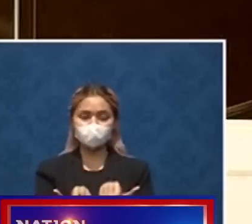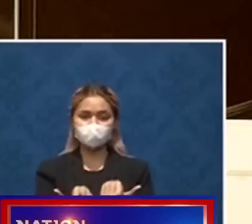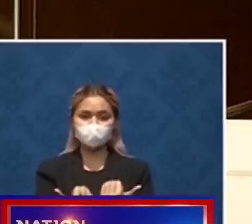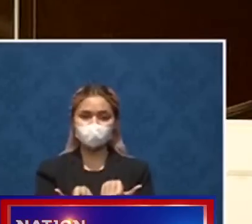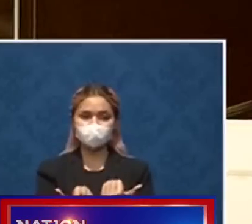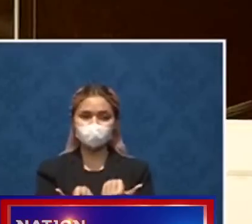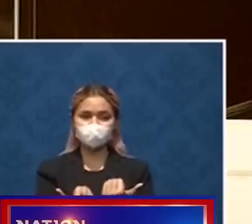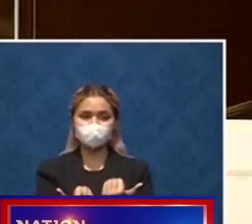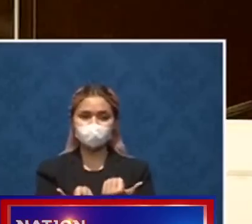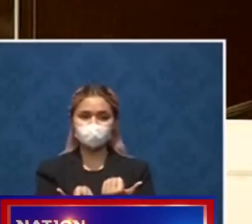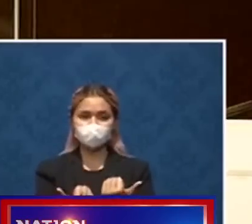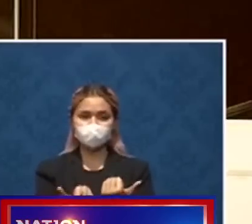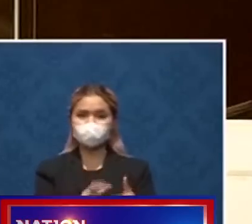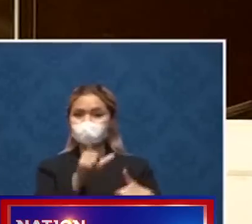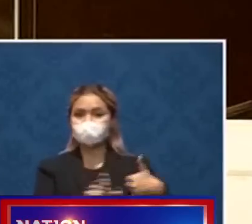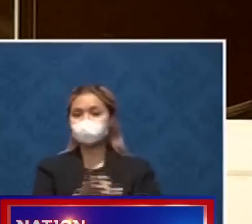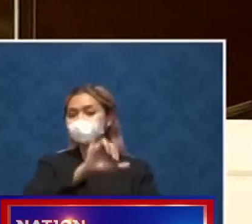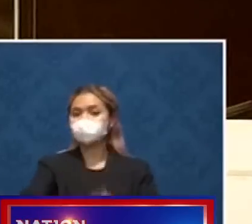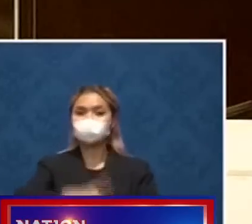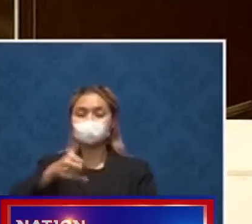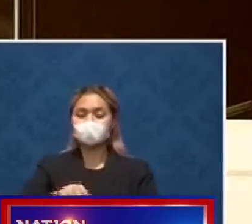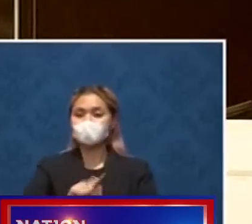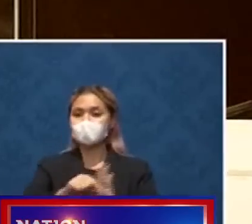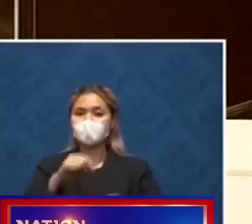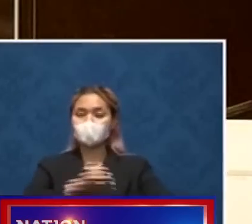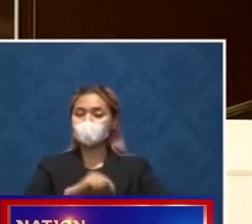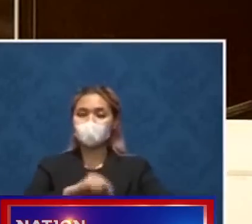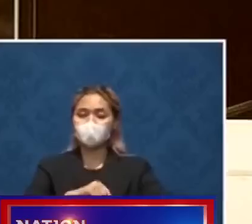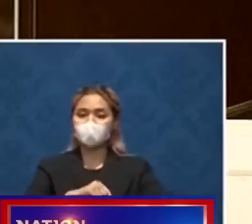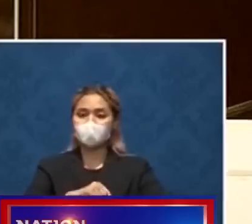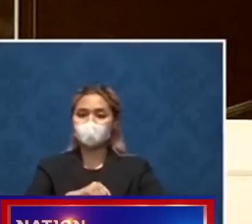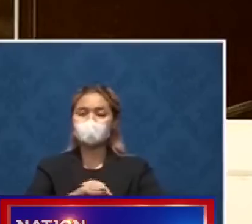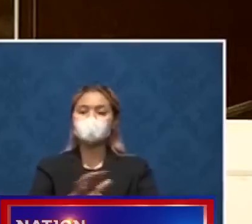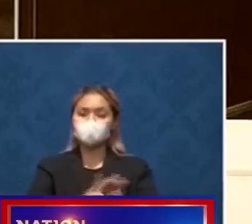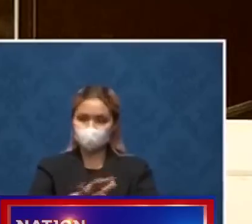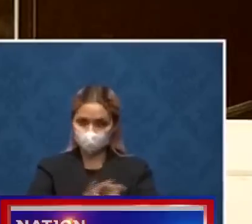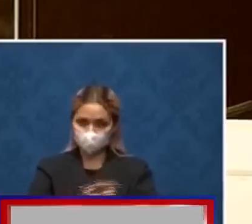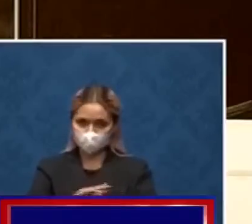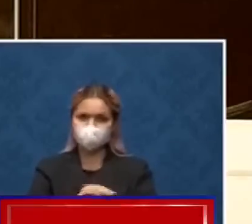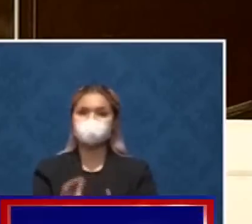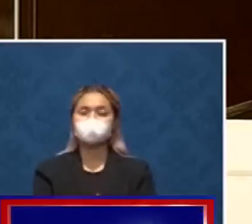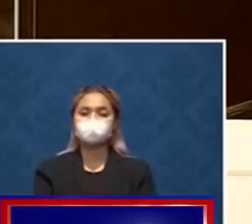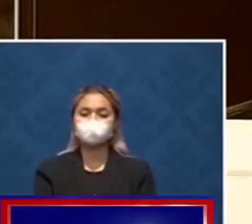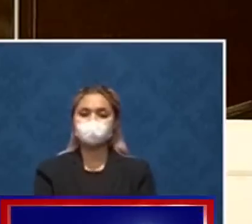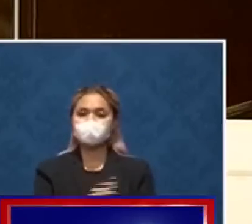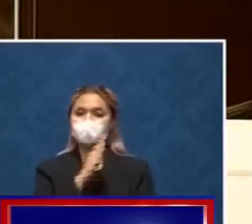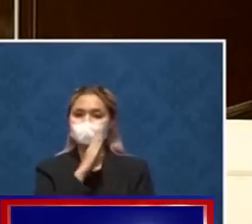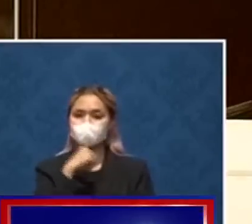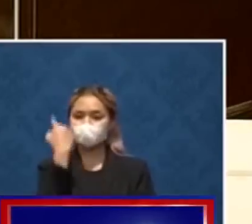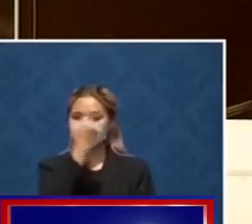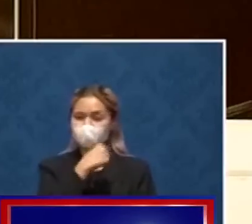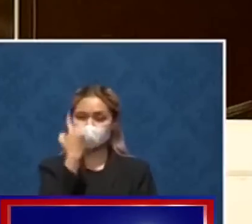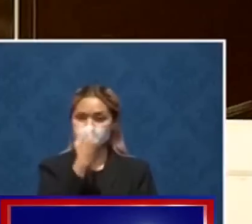พูดผิดพูดถูกวอร์รูมนอกสภาก็จะตั้งโต๊ะแถลงถ้าหากว่ามีหลักฐานก็แจ้งความหมิ่นประมาทไปโรงพัก